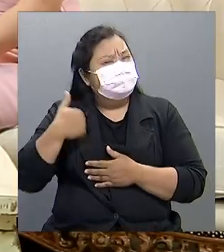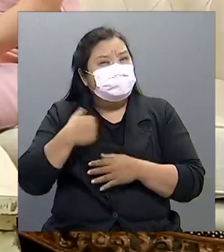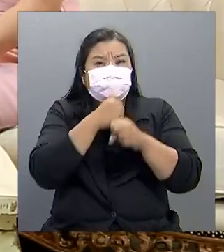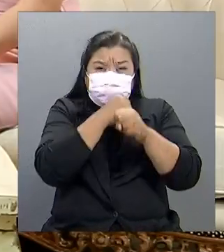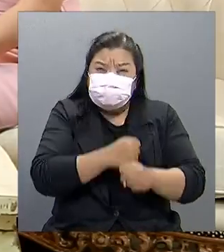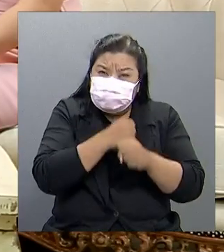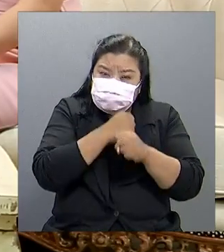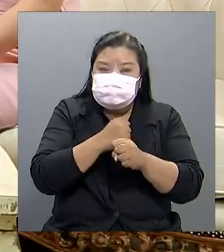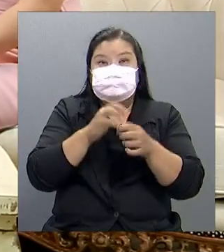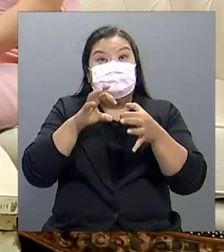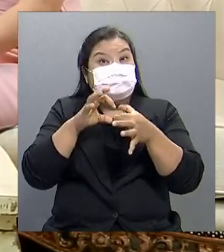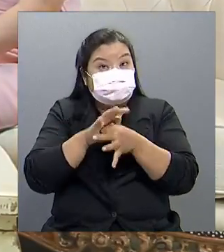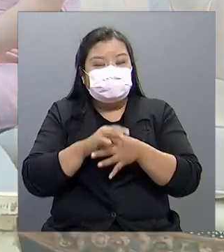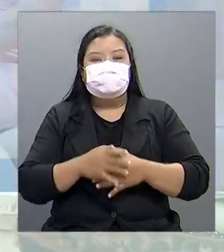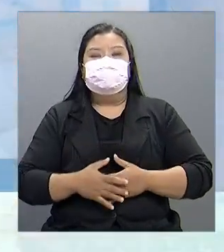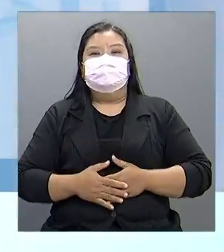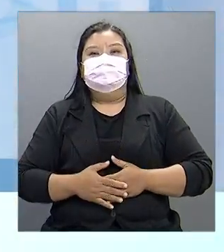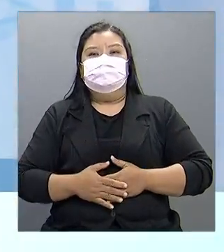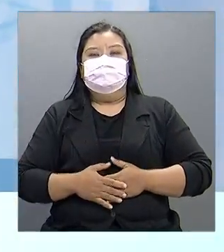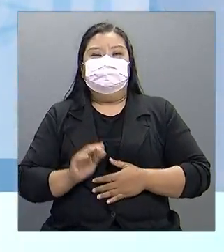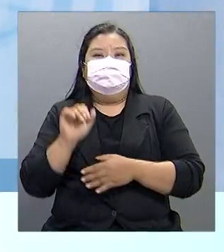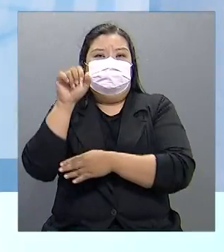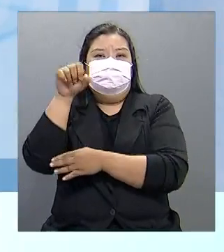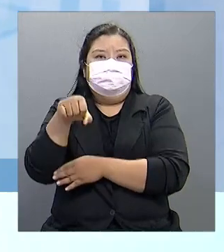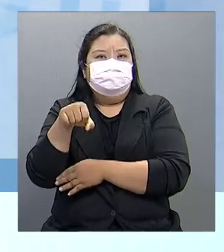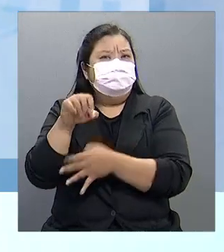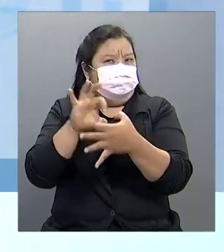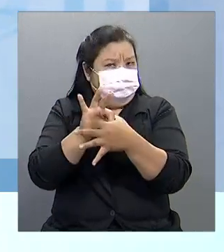างที่เขาตั้งใจที่จะเป็นแต่ว่าพอเวลาเราอายุมากขึ้นเนี่ยหลังจะ